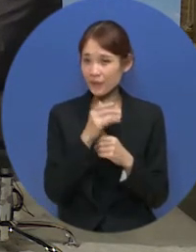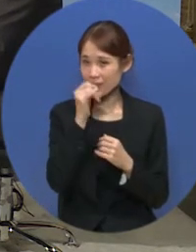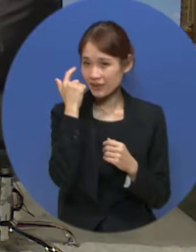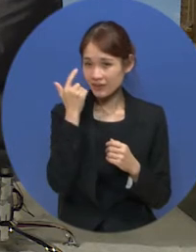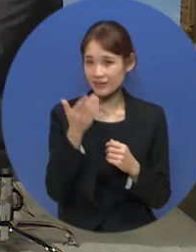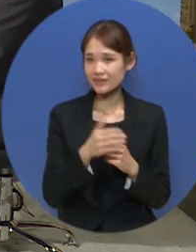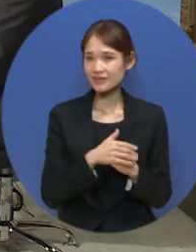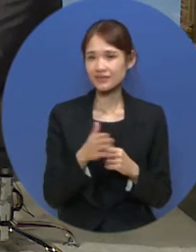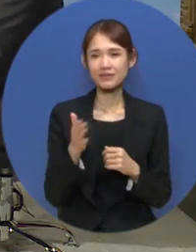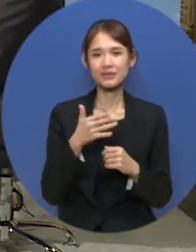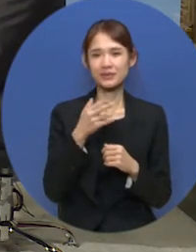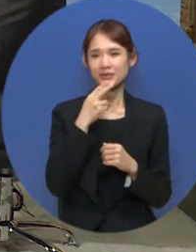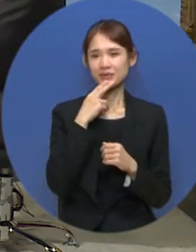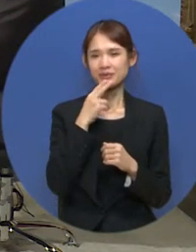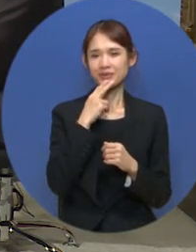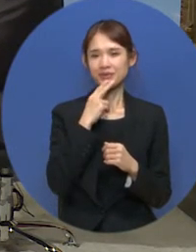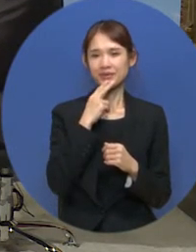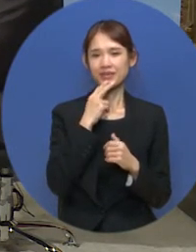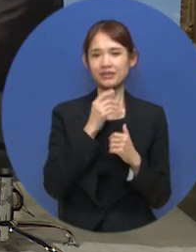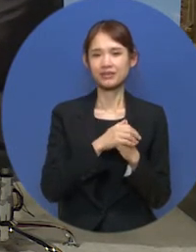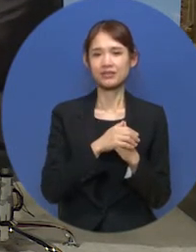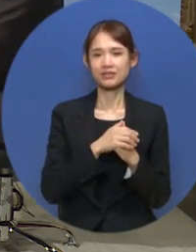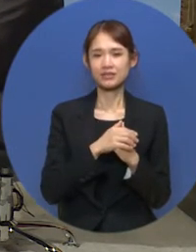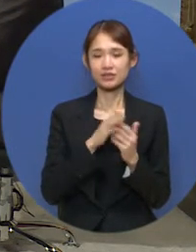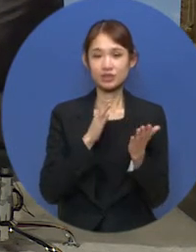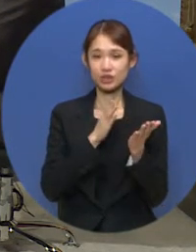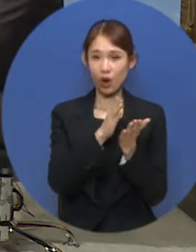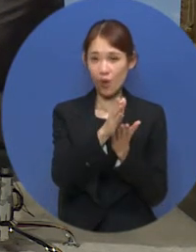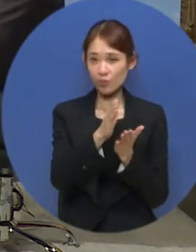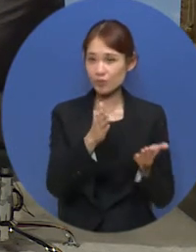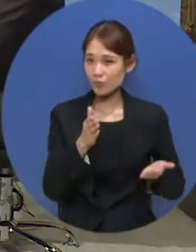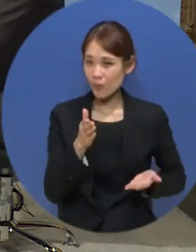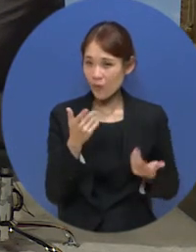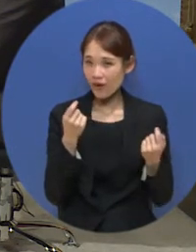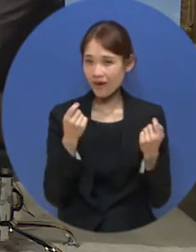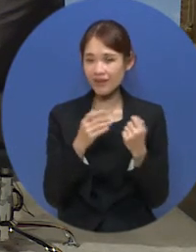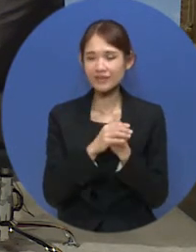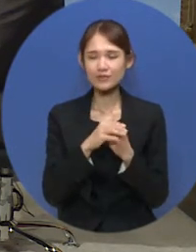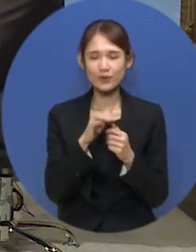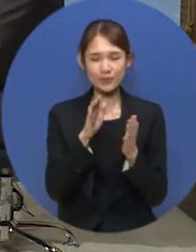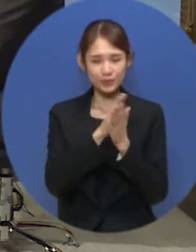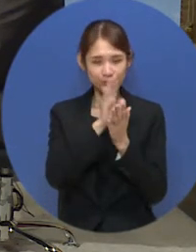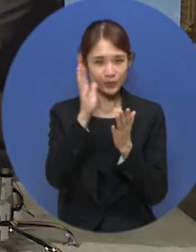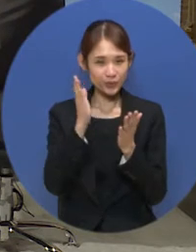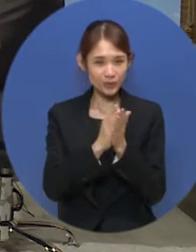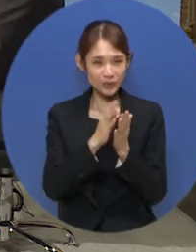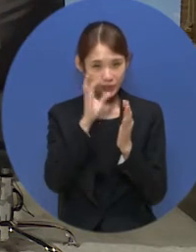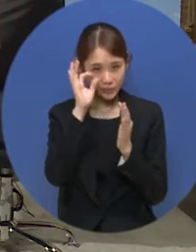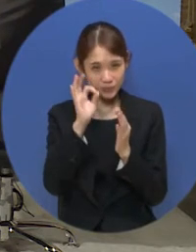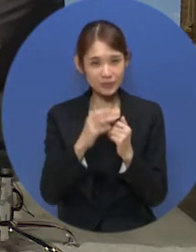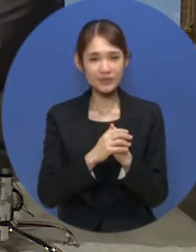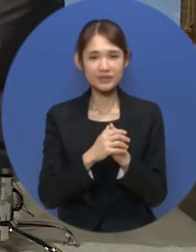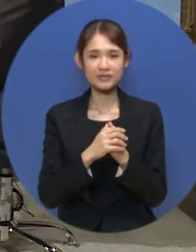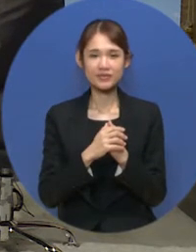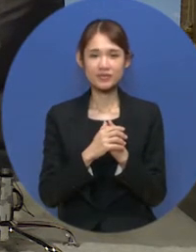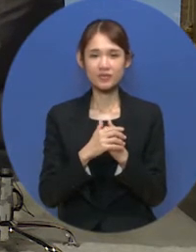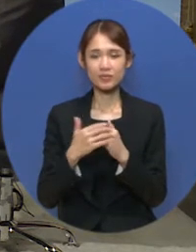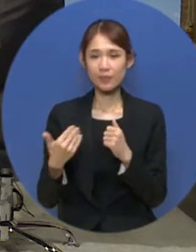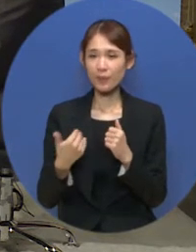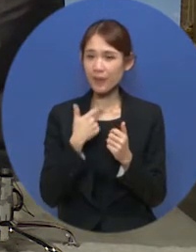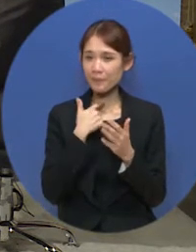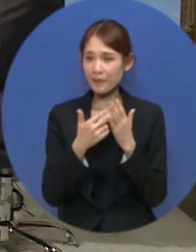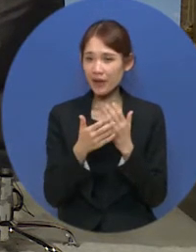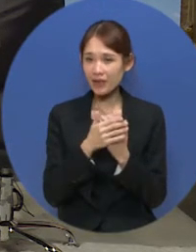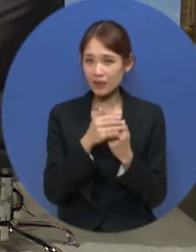해보신? 없습니다. 아, 네. 저는 네. 전문 모델처럼 너무 또 프로페셔널하게 이제 보이셔가지고 모델